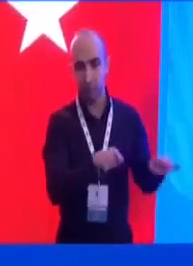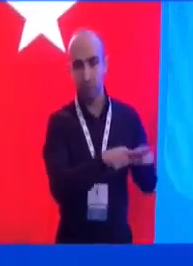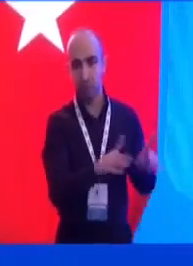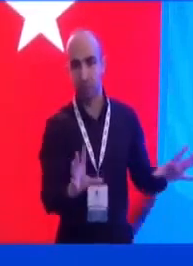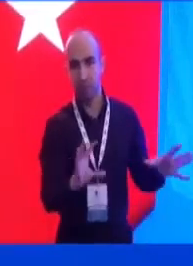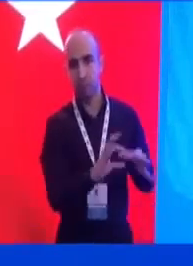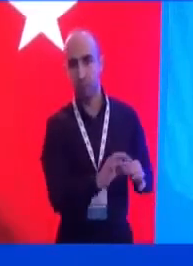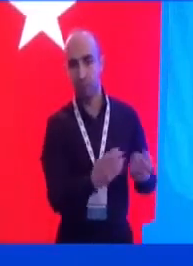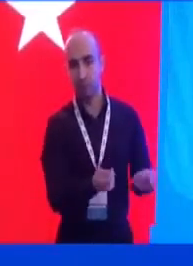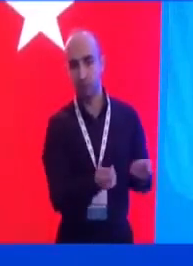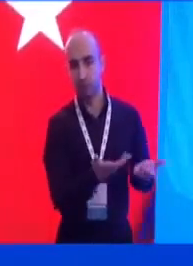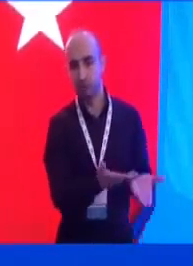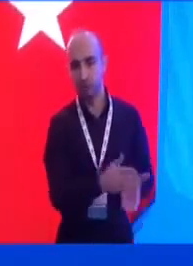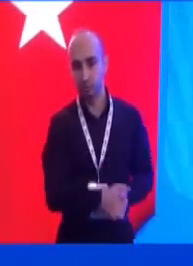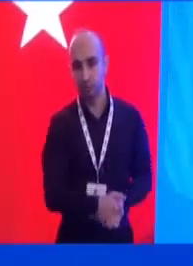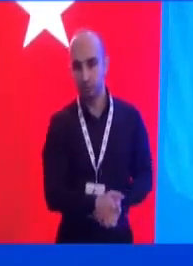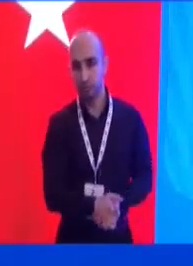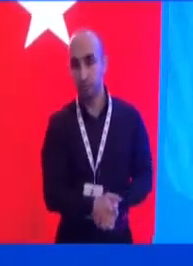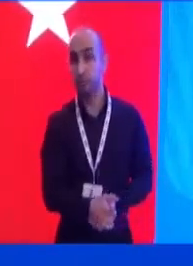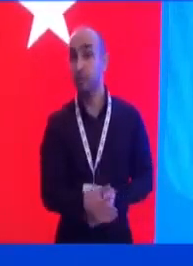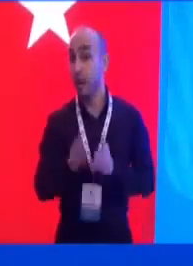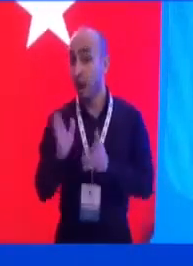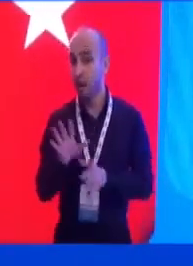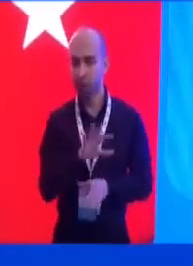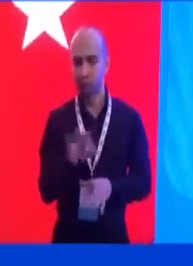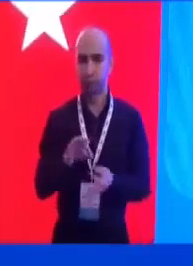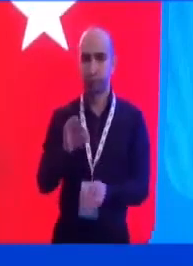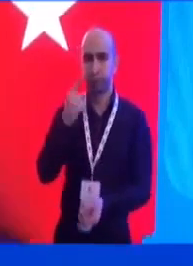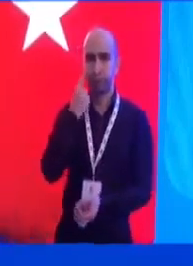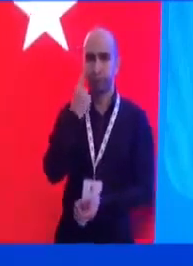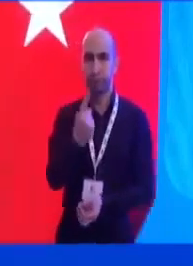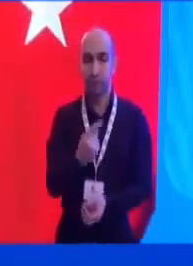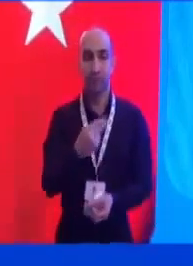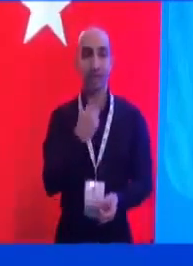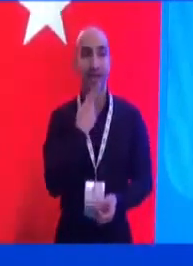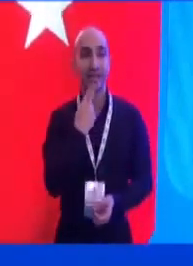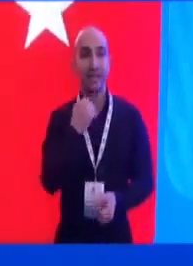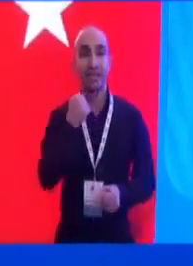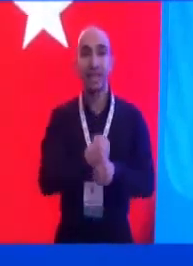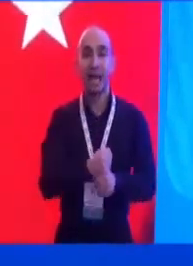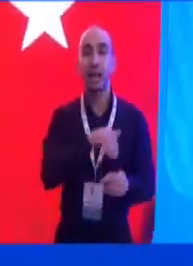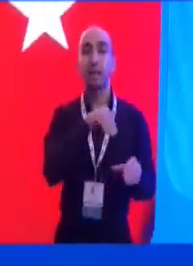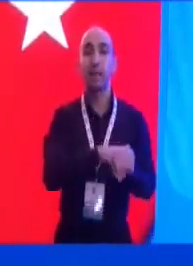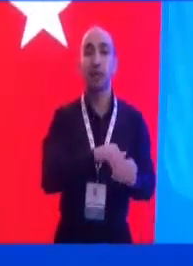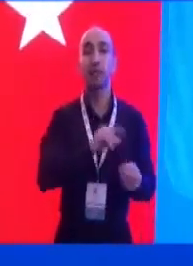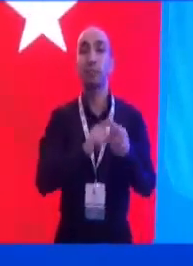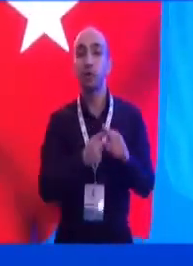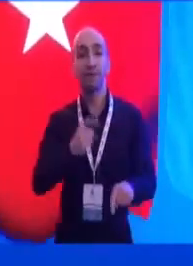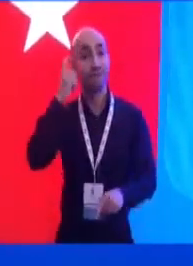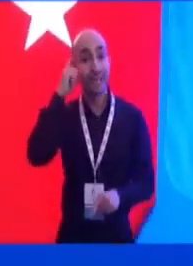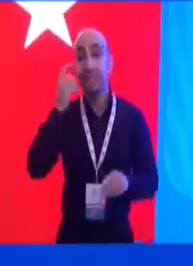özdeşleştirilmeye çalışılıyor. Hala kimse kadınlara genel parti politikaları hakkında fikirlerini